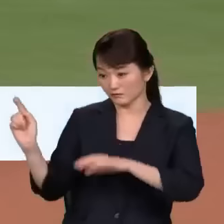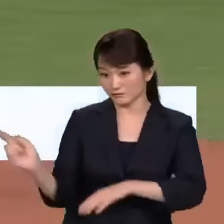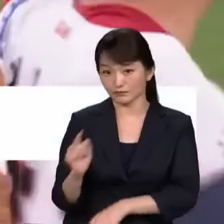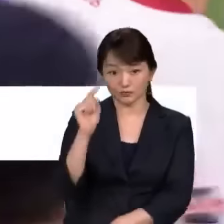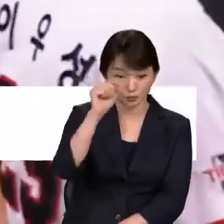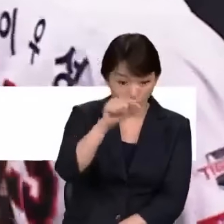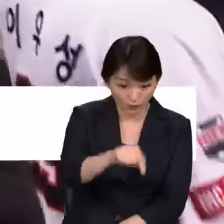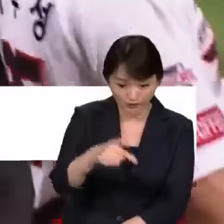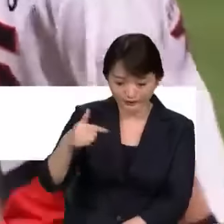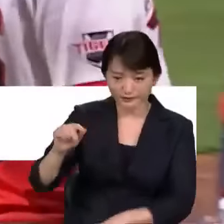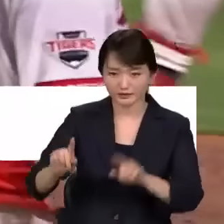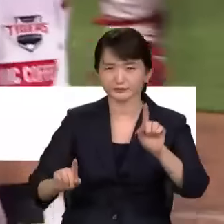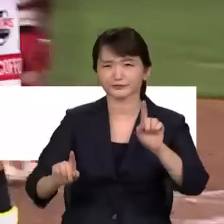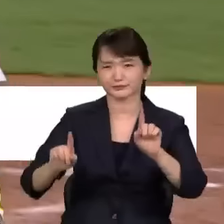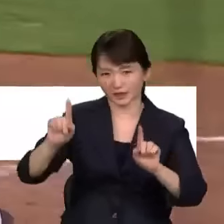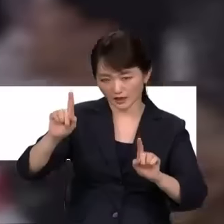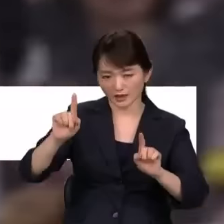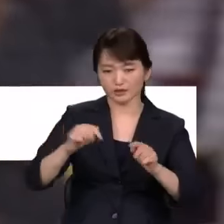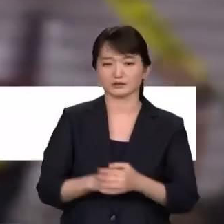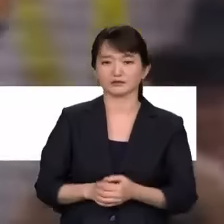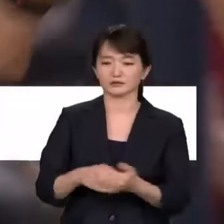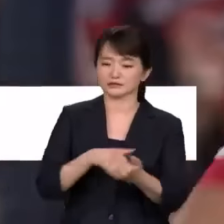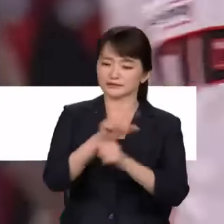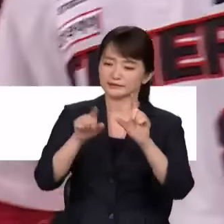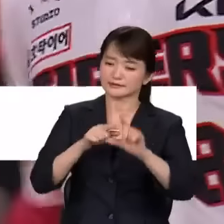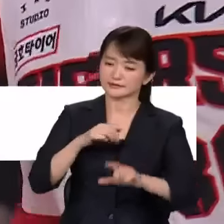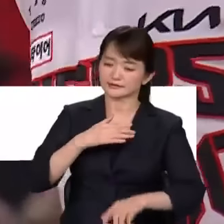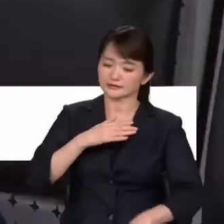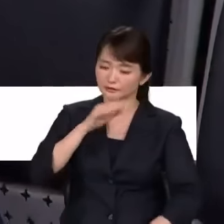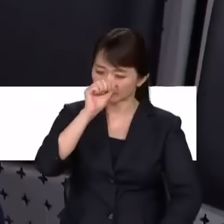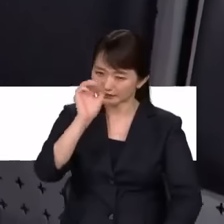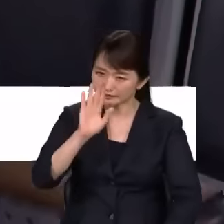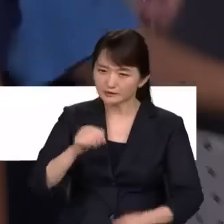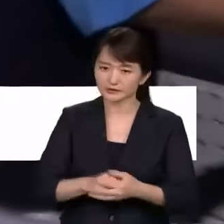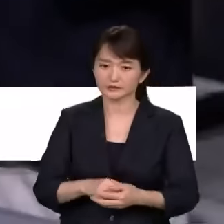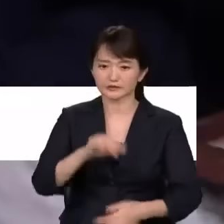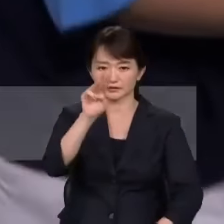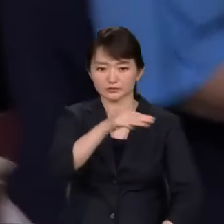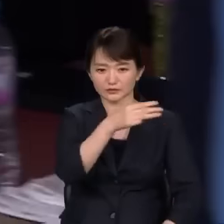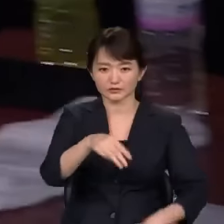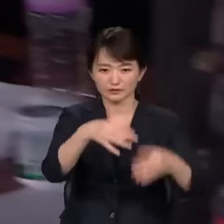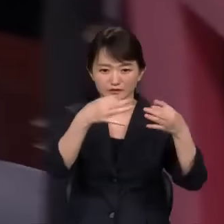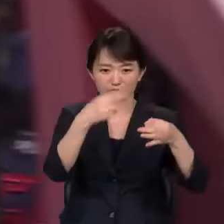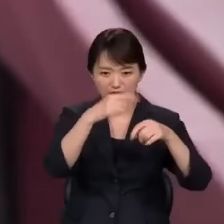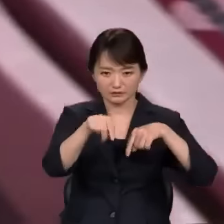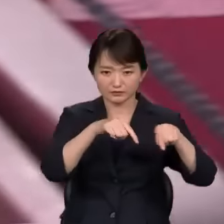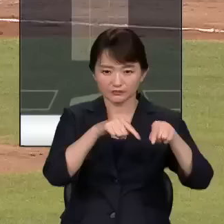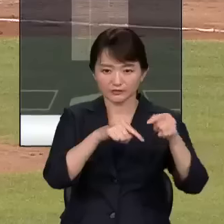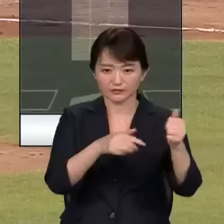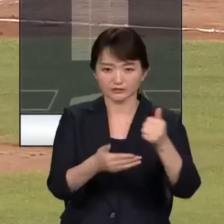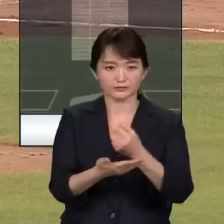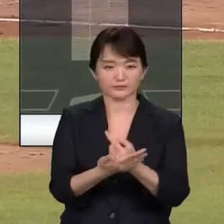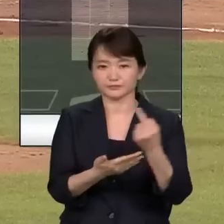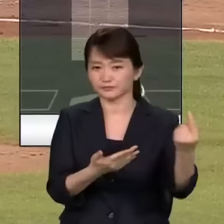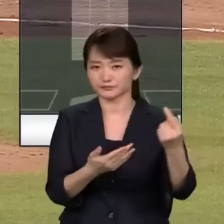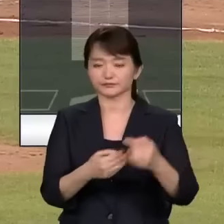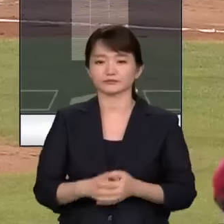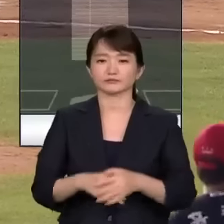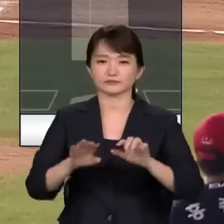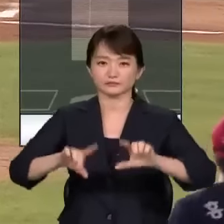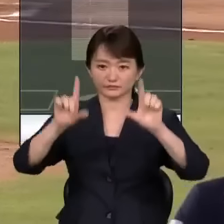더 달아났습니다. 이 상황이 못마땅했는지 롯데 김태형 감독은 더그아웃을 나가버렸습니다. 올